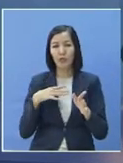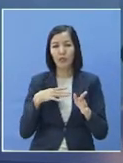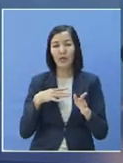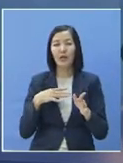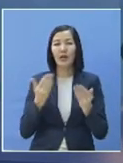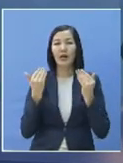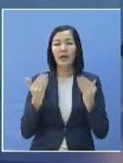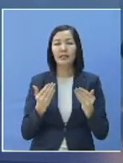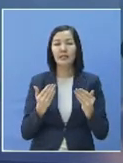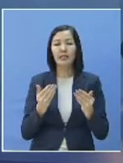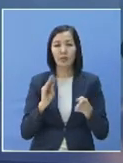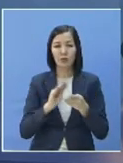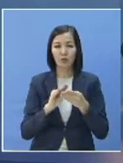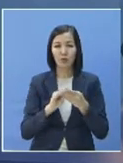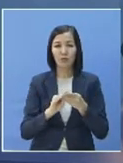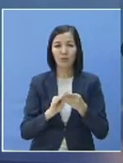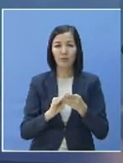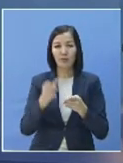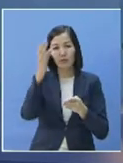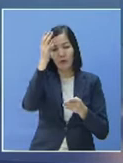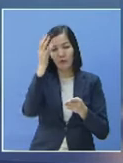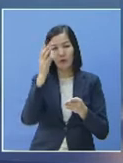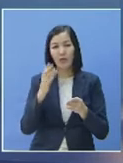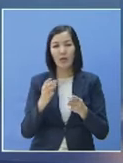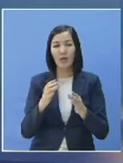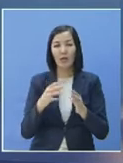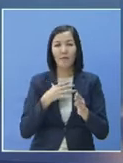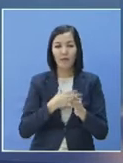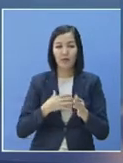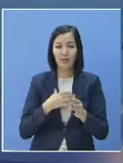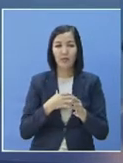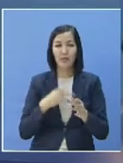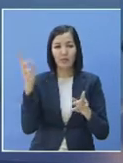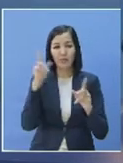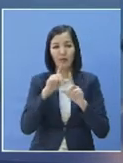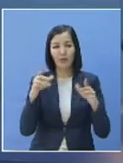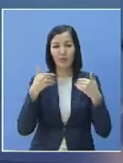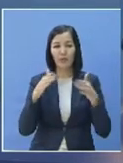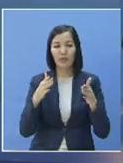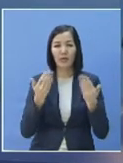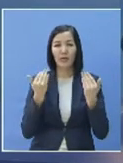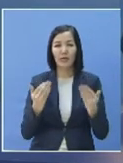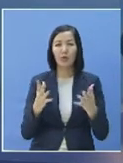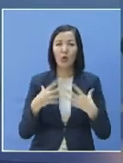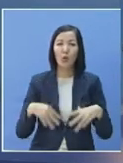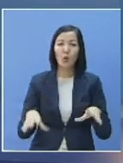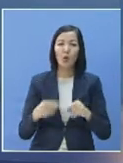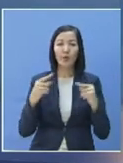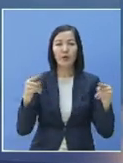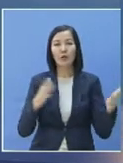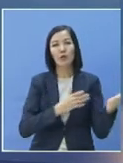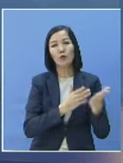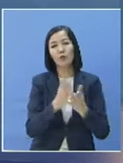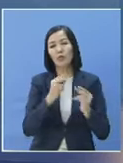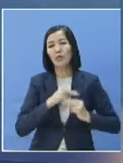өзгергенімен мазмұн маңызы жыл санап арта түсті. Бүгінде аталған білім шаңырағын тәмамдаған кадрлер қоғамның түрлі саласында